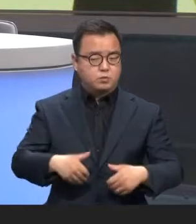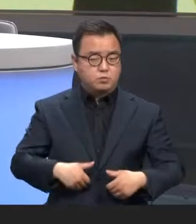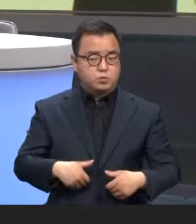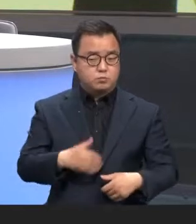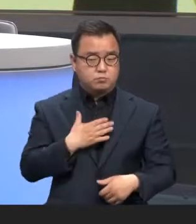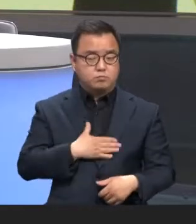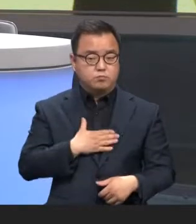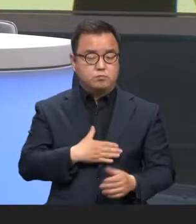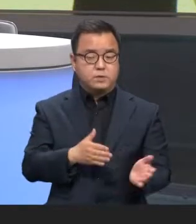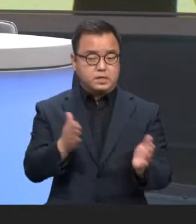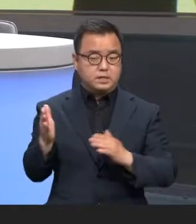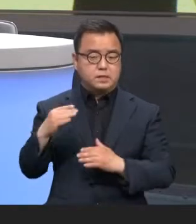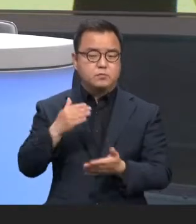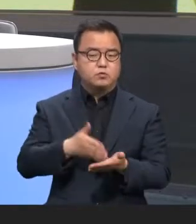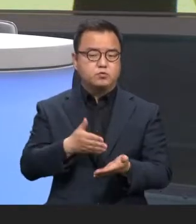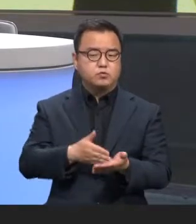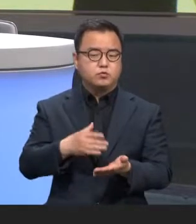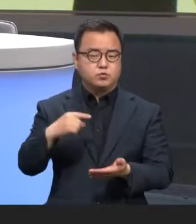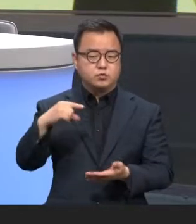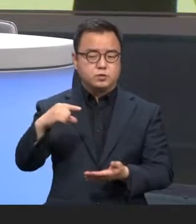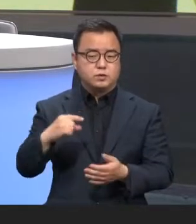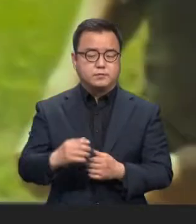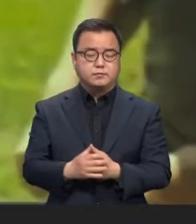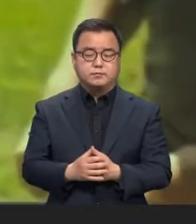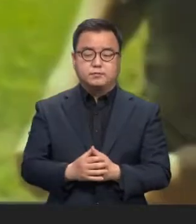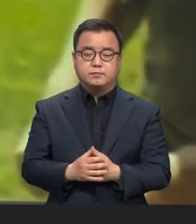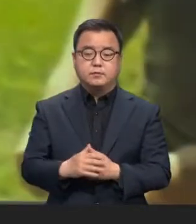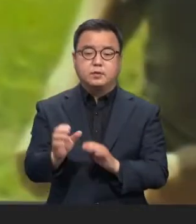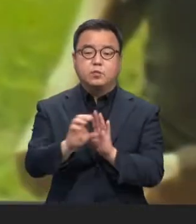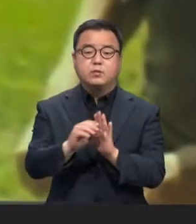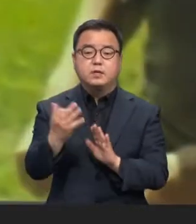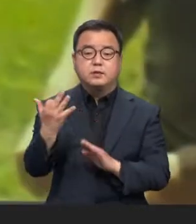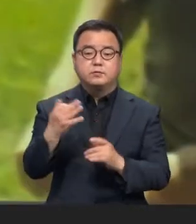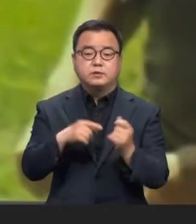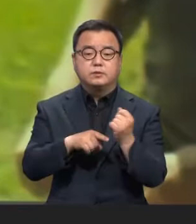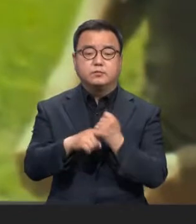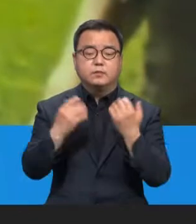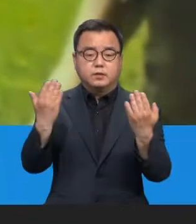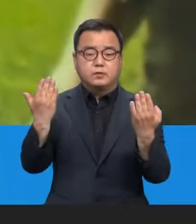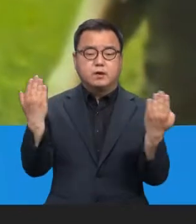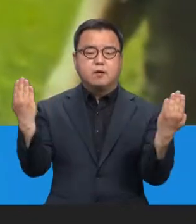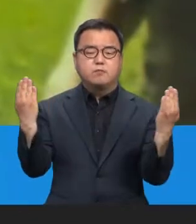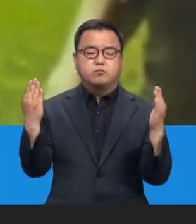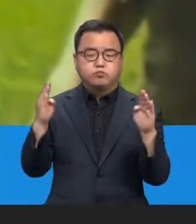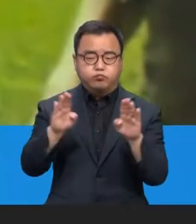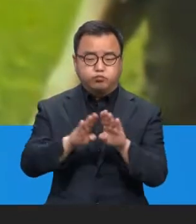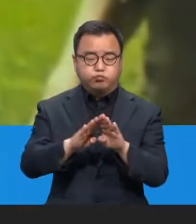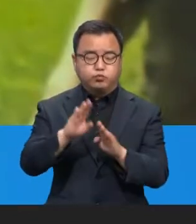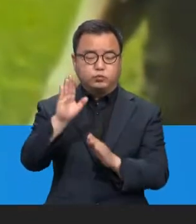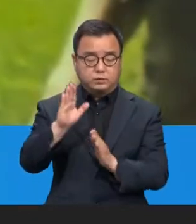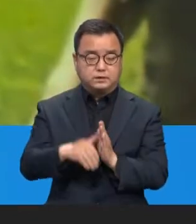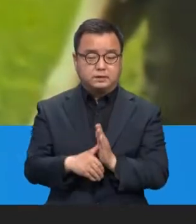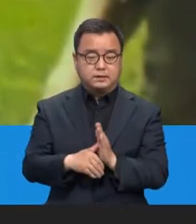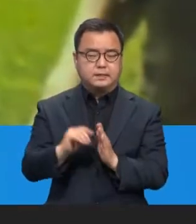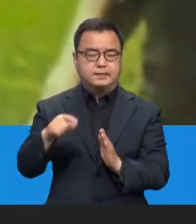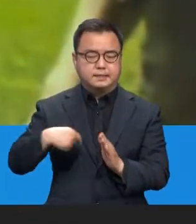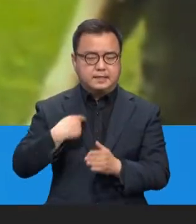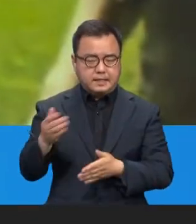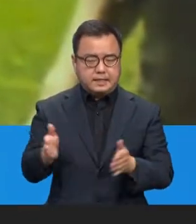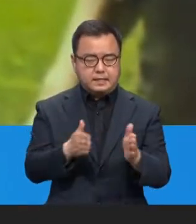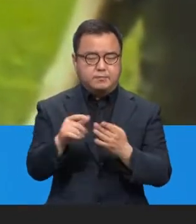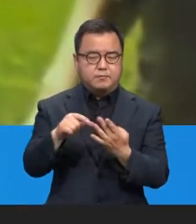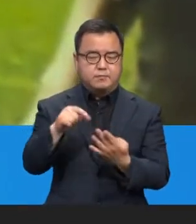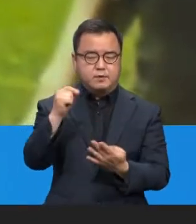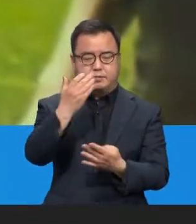이번엔 다음 뉴스지 차례인데요. 네, 코로나19로 학교가 문을 닫는 동안 자기만의 길을 선택한 청소년들이 있습니다. 네.